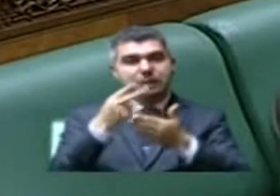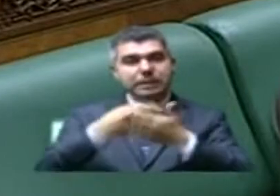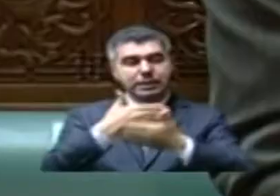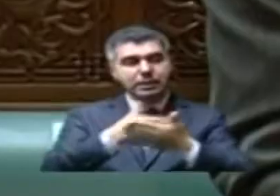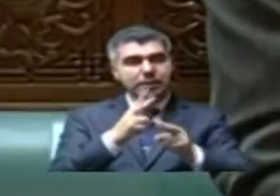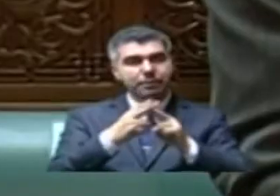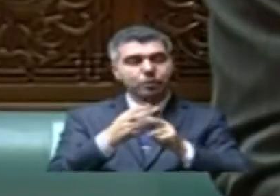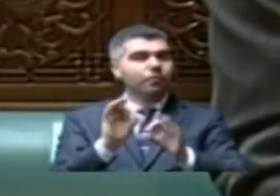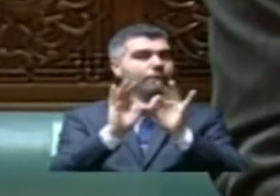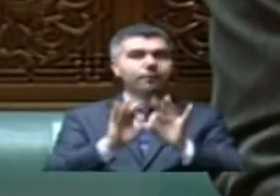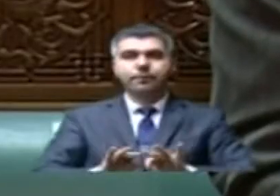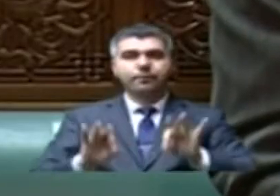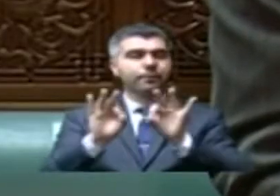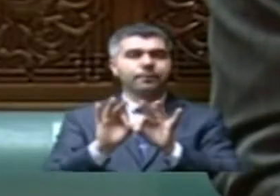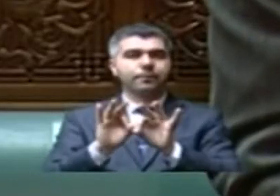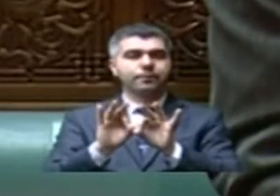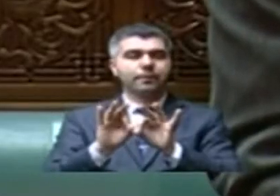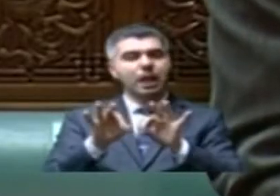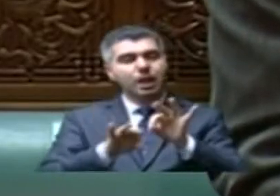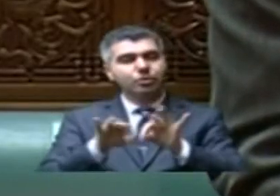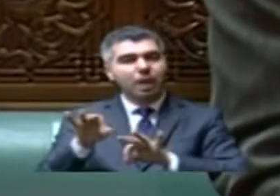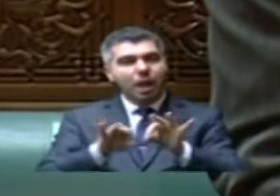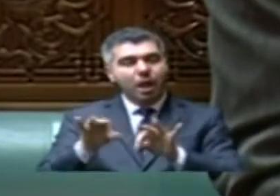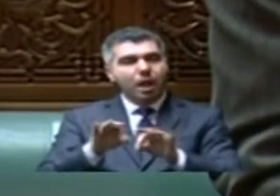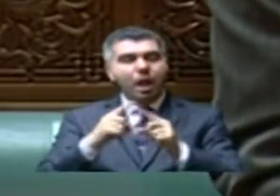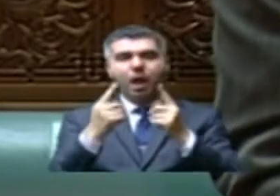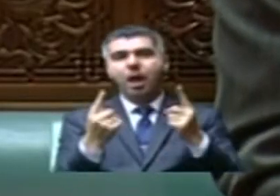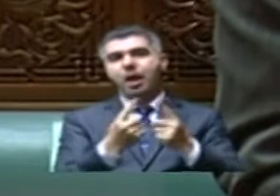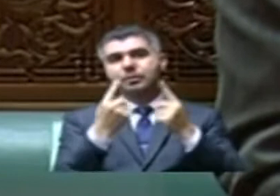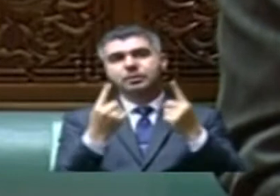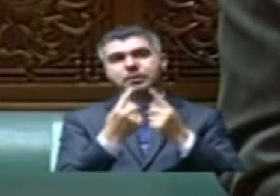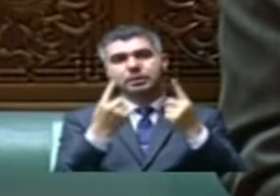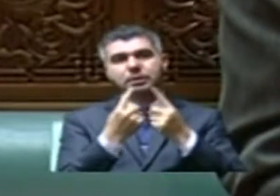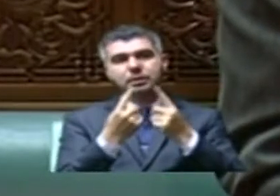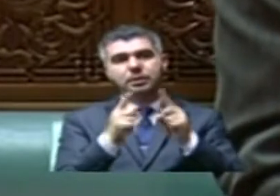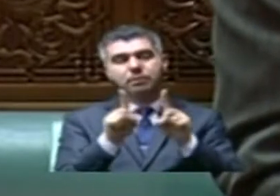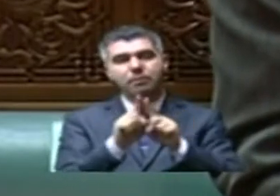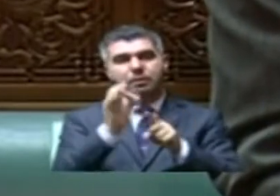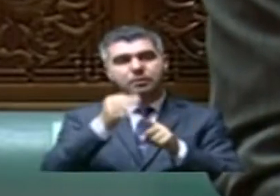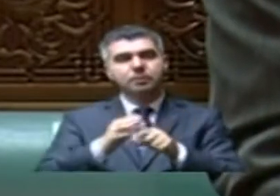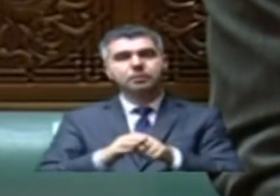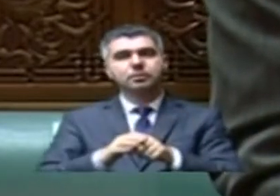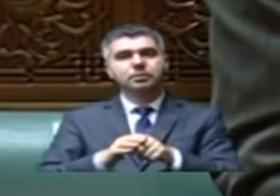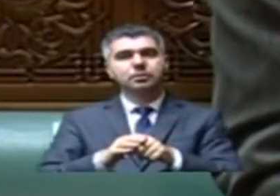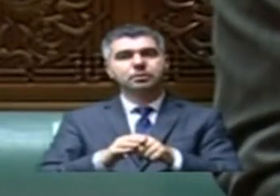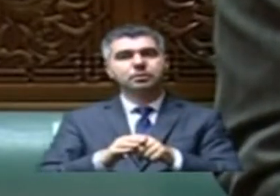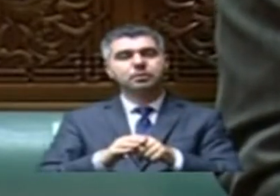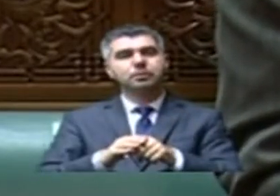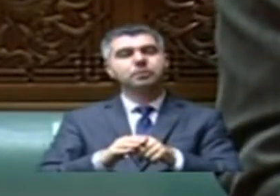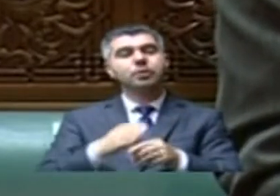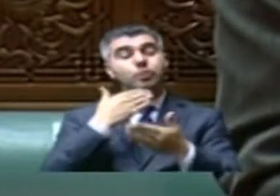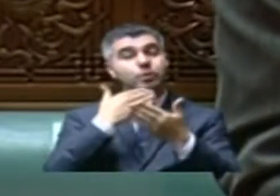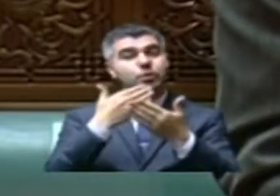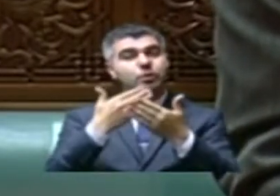يعدو أن يكون إلا إجراء لا يكلف وبمقتضاه يمكن أن يتم تعويض المتضررين. شكرا. ختاما، فإنه نظرا